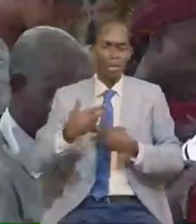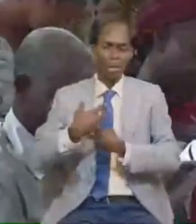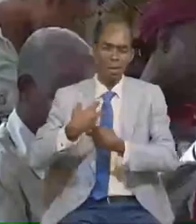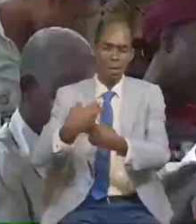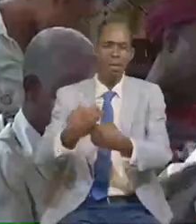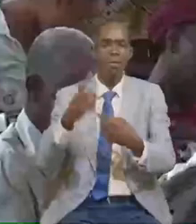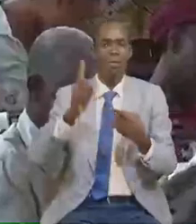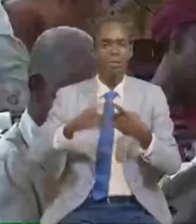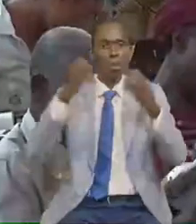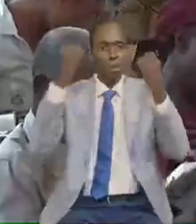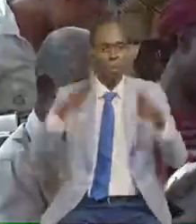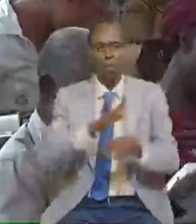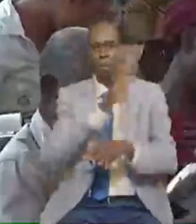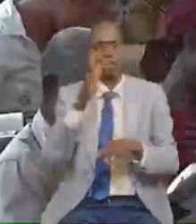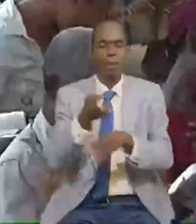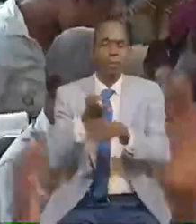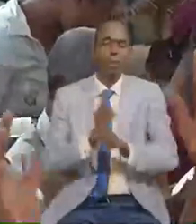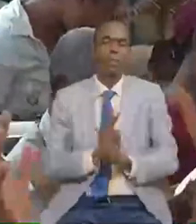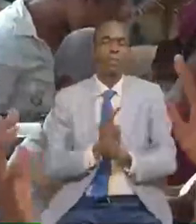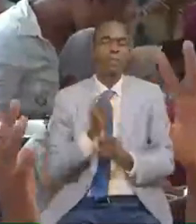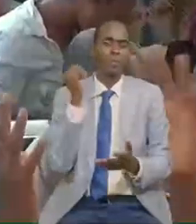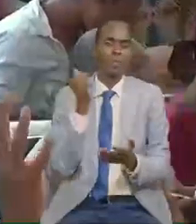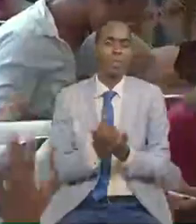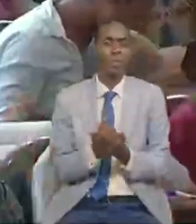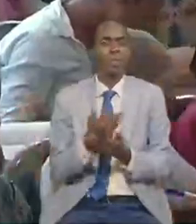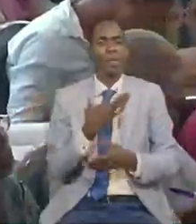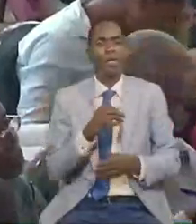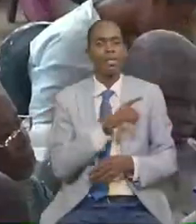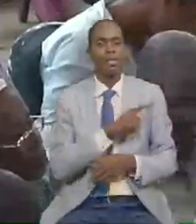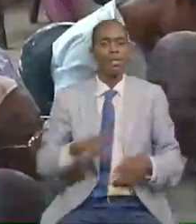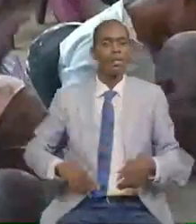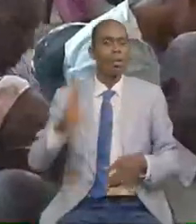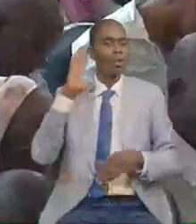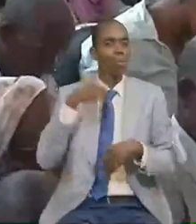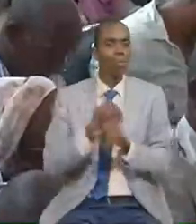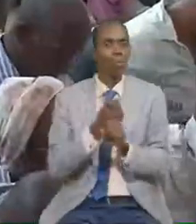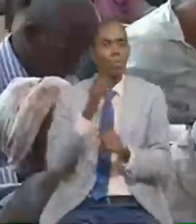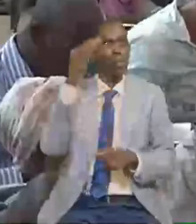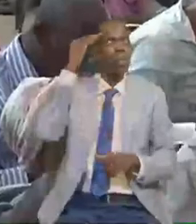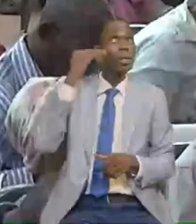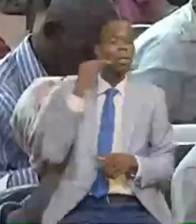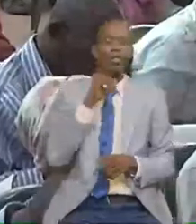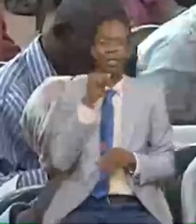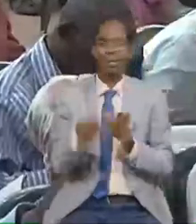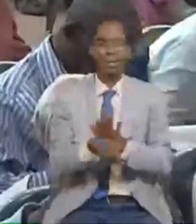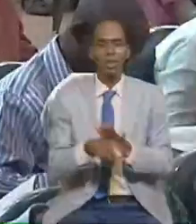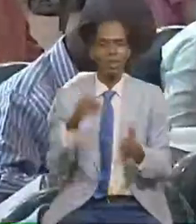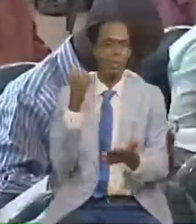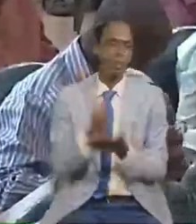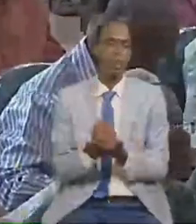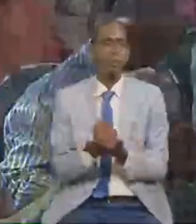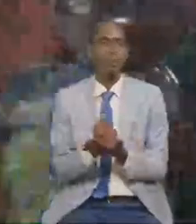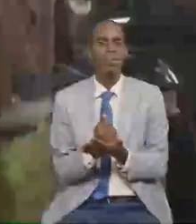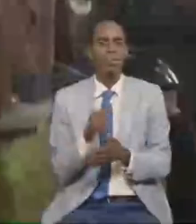point fera de toi la tête et non la queue tu seras toujours